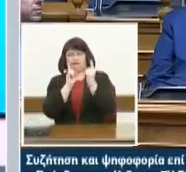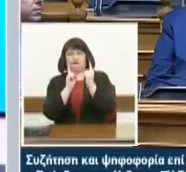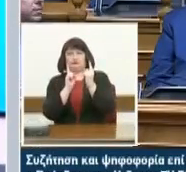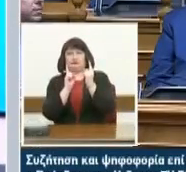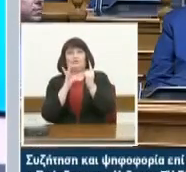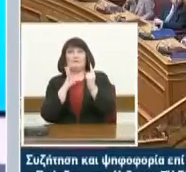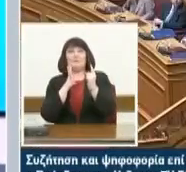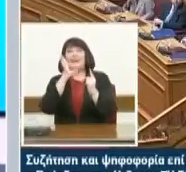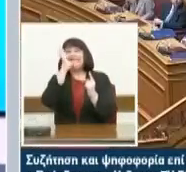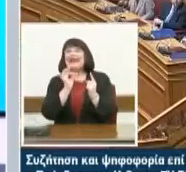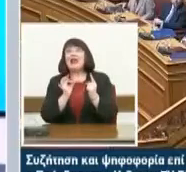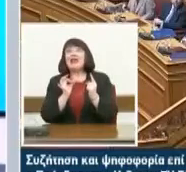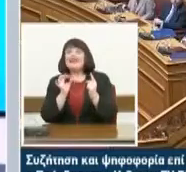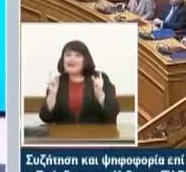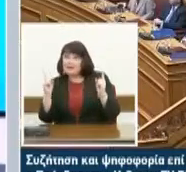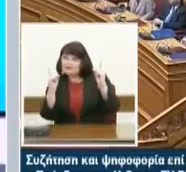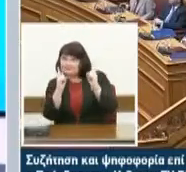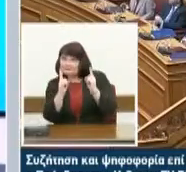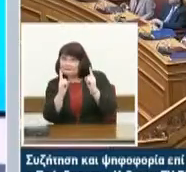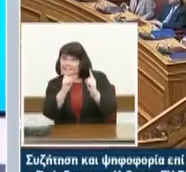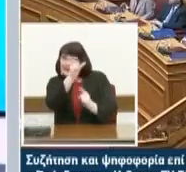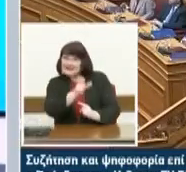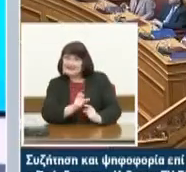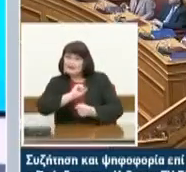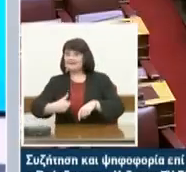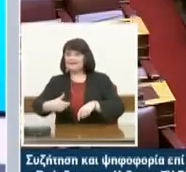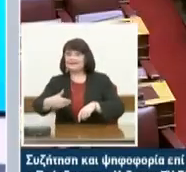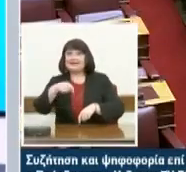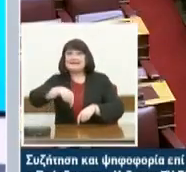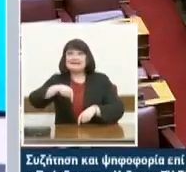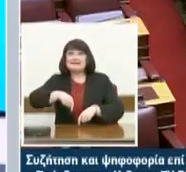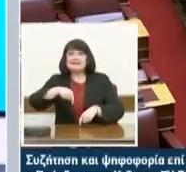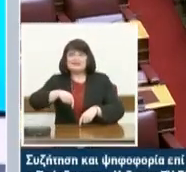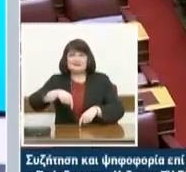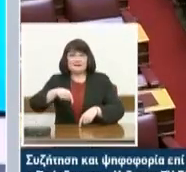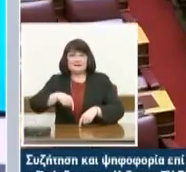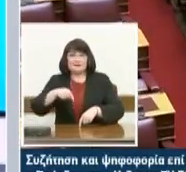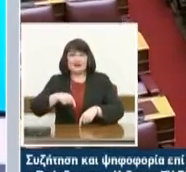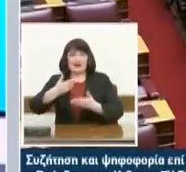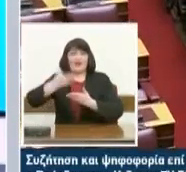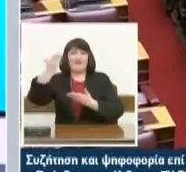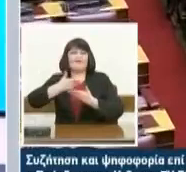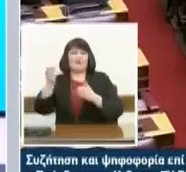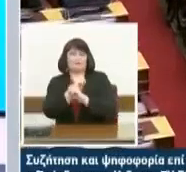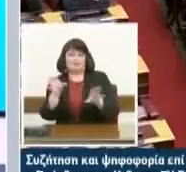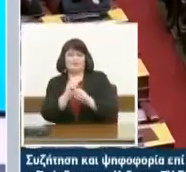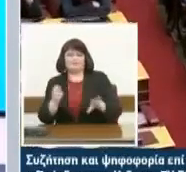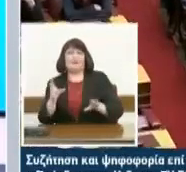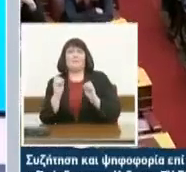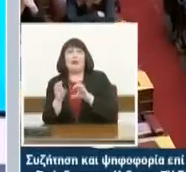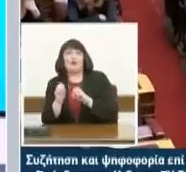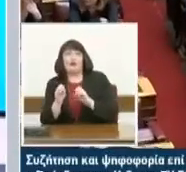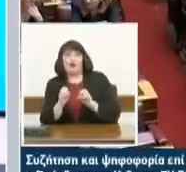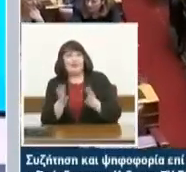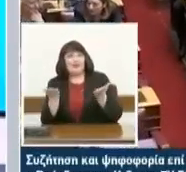για τα οποία ο ίδιος το βάζει ως βάση προοδευτικής διακυβέρνησης. Εκεί θα προσέλθετε σε ένα διάλογο